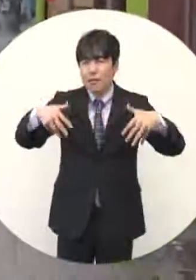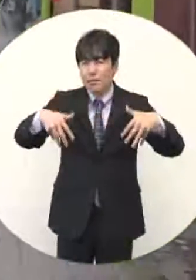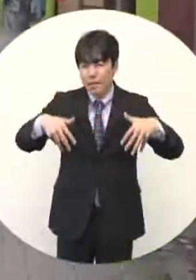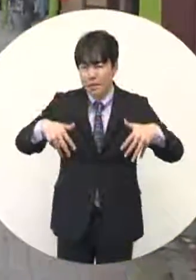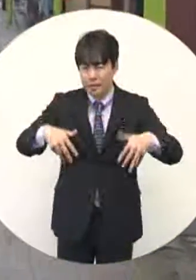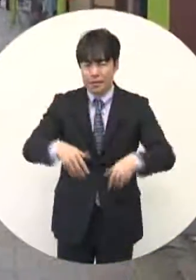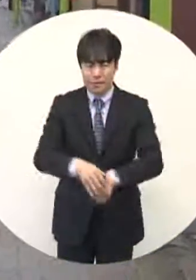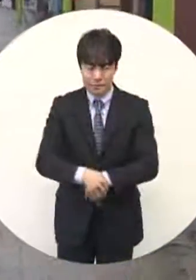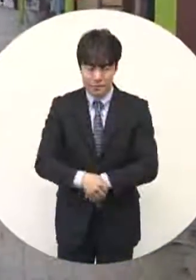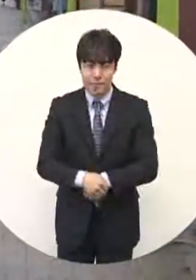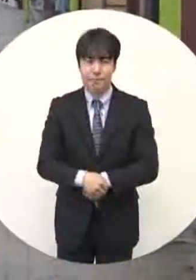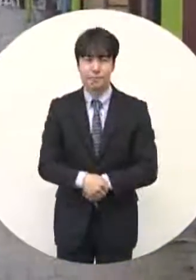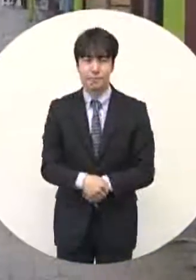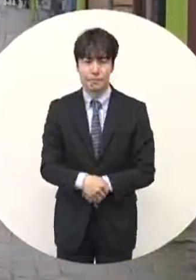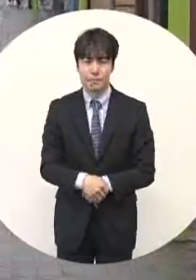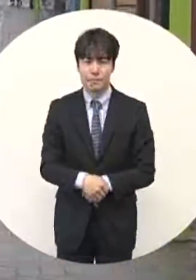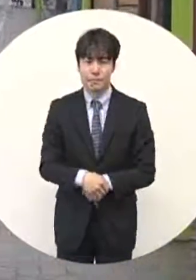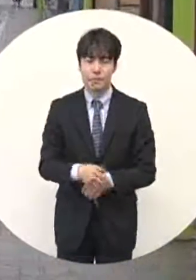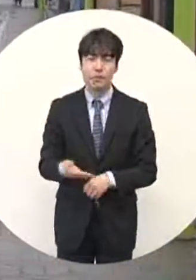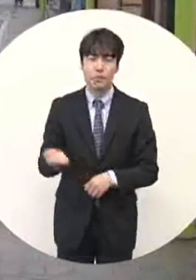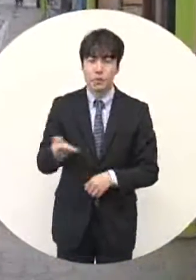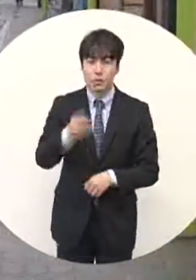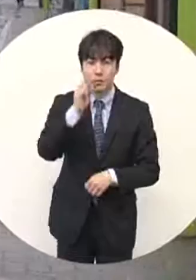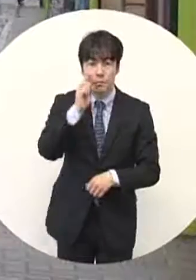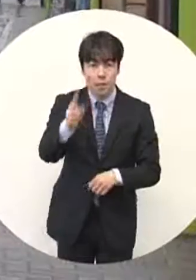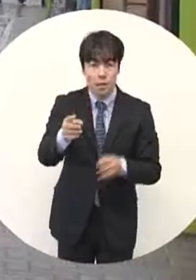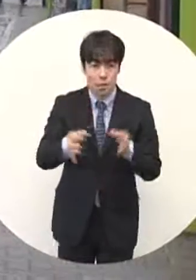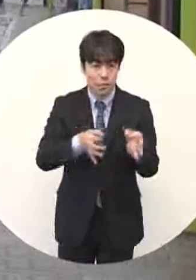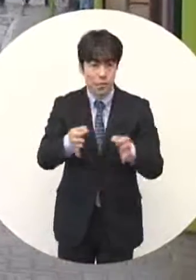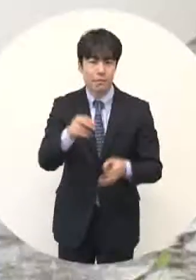。続いて見つけたお店は